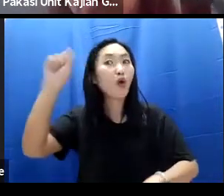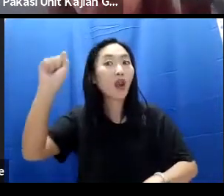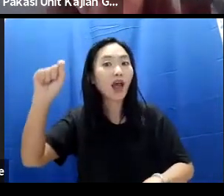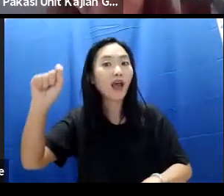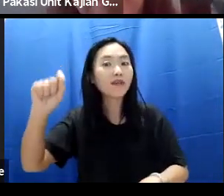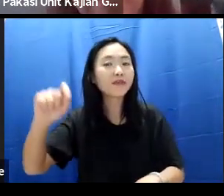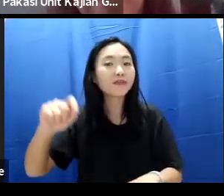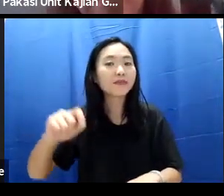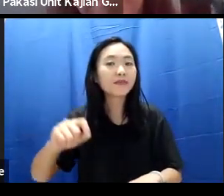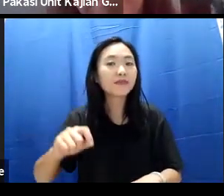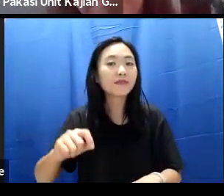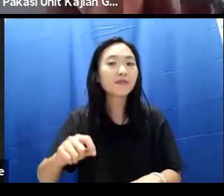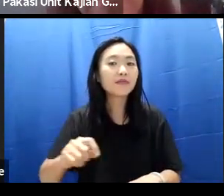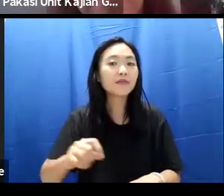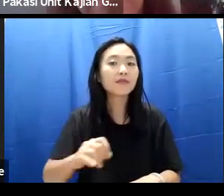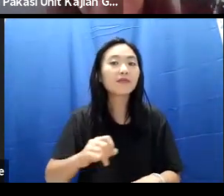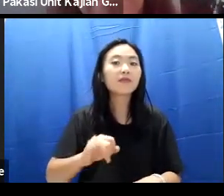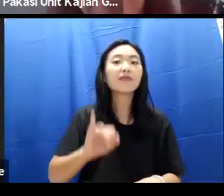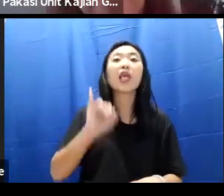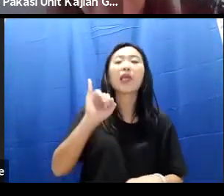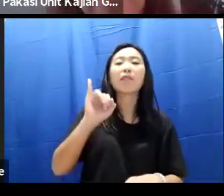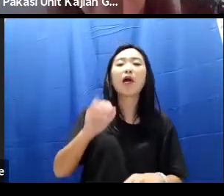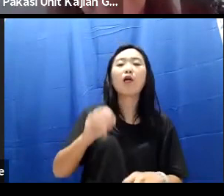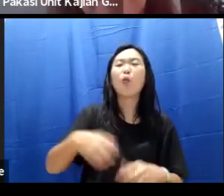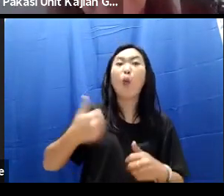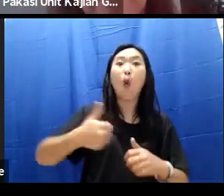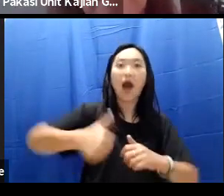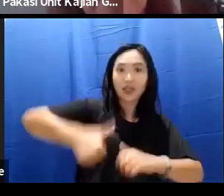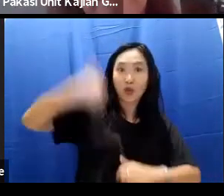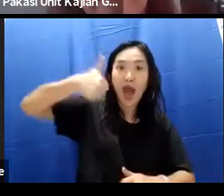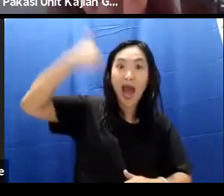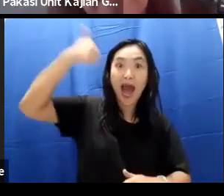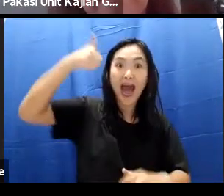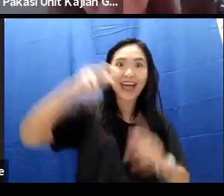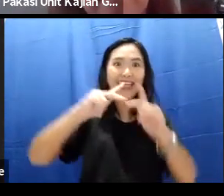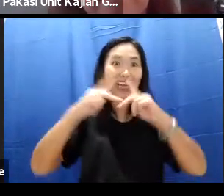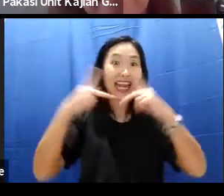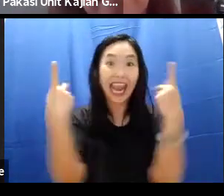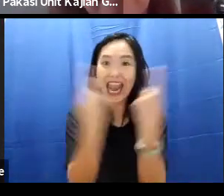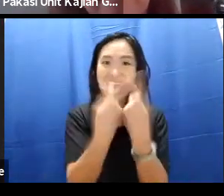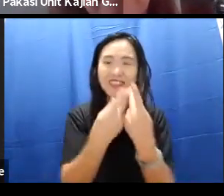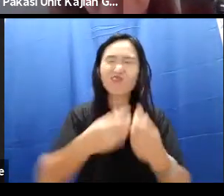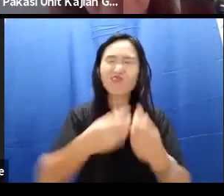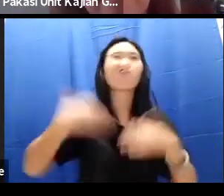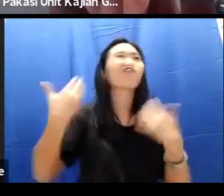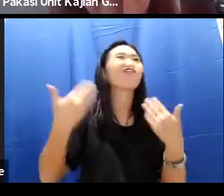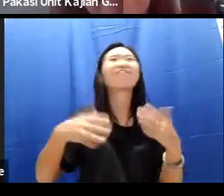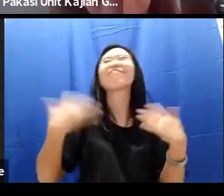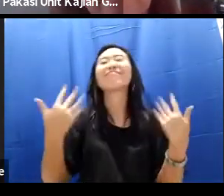sebagai juara kelas gitu kan, kebetulan itu yang kemudian mungkin membuat saya termotivasi